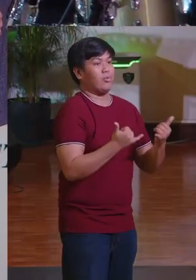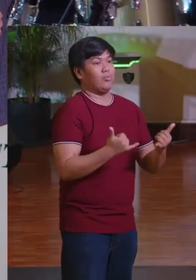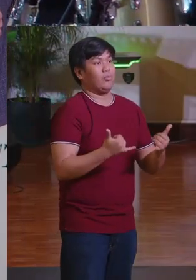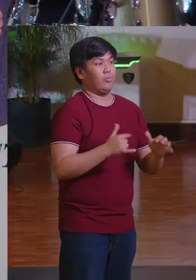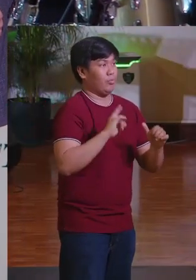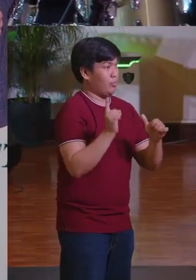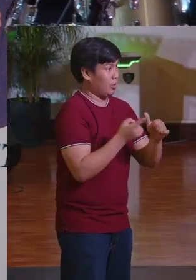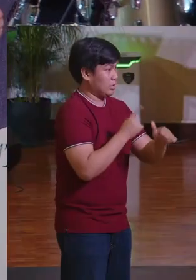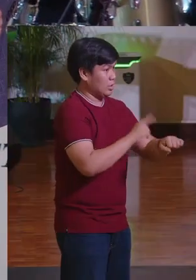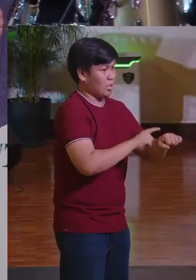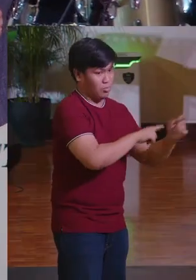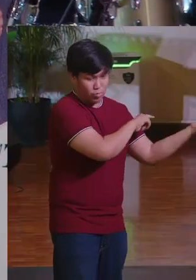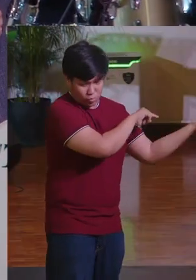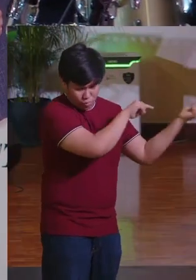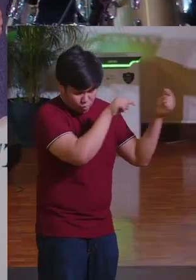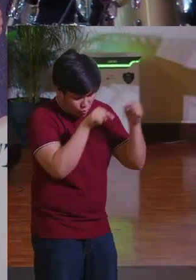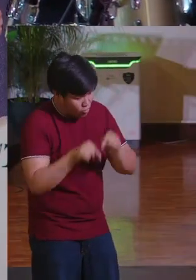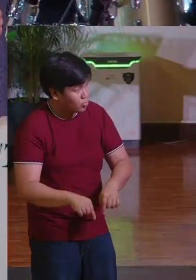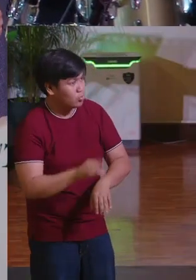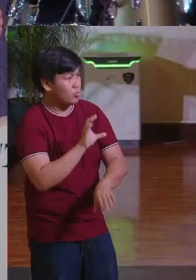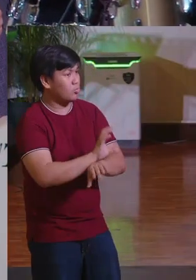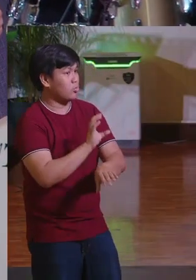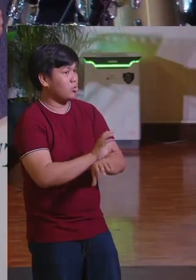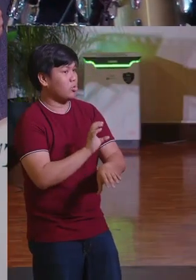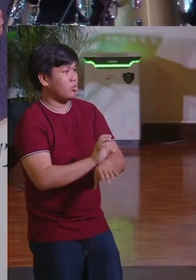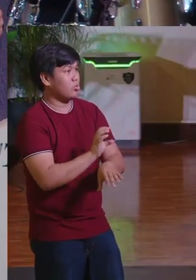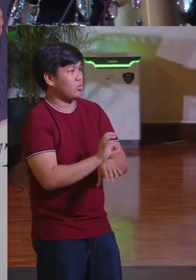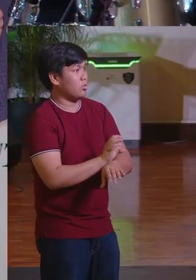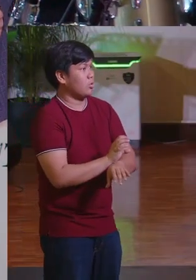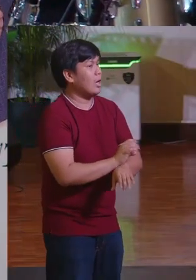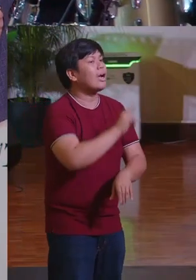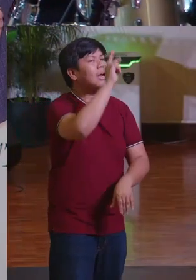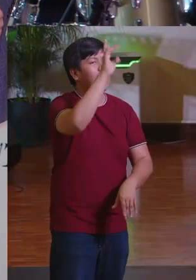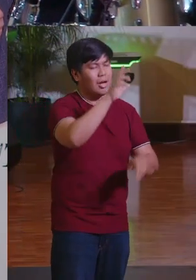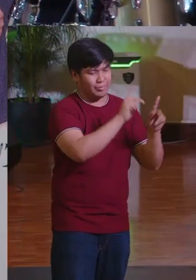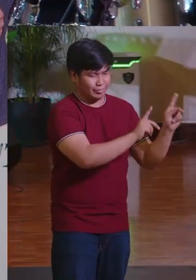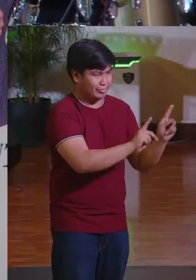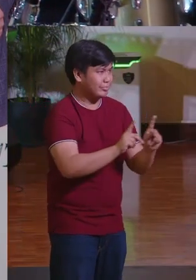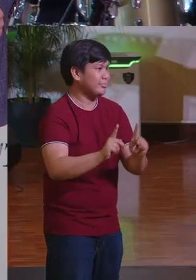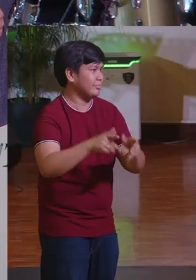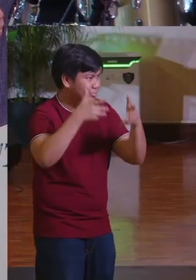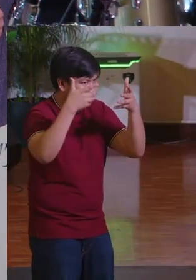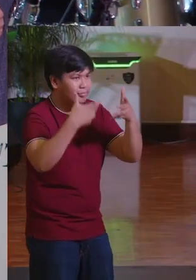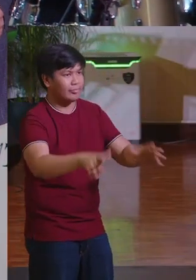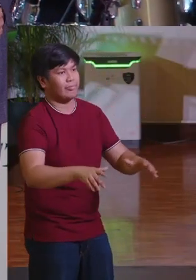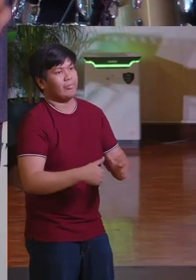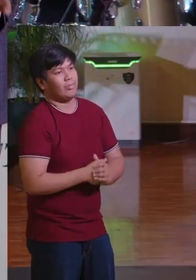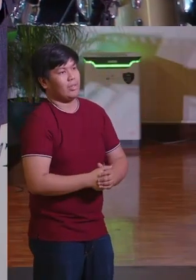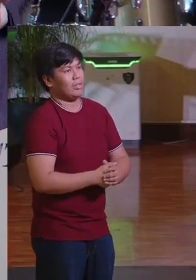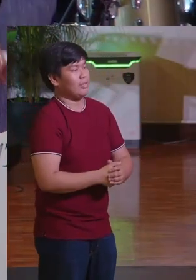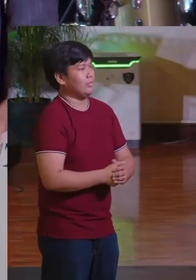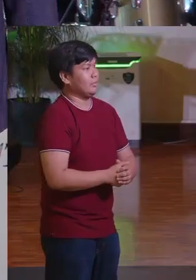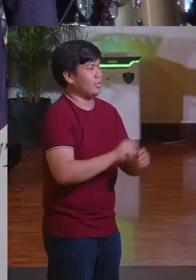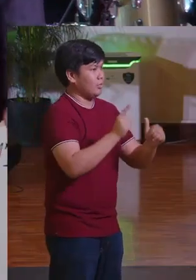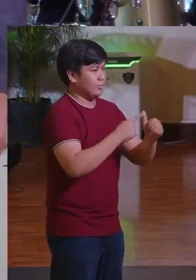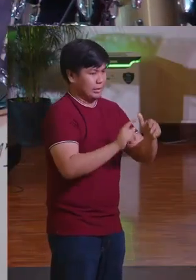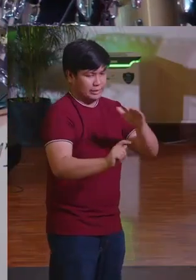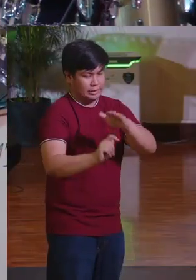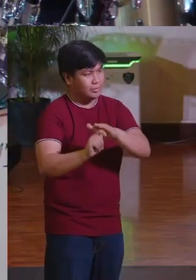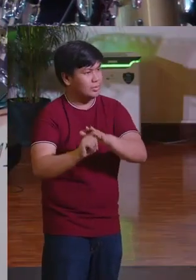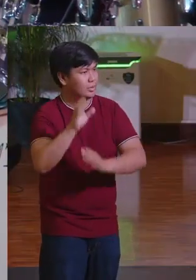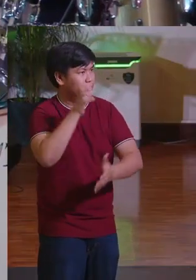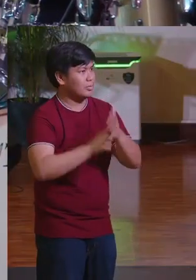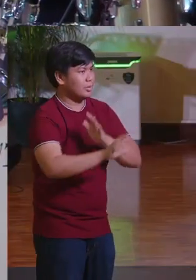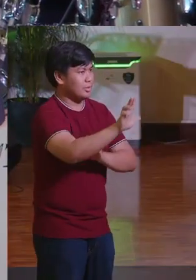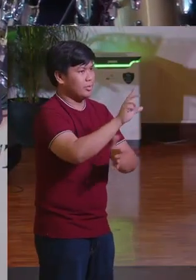kayo. Panginoon, plinano na niya yan, that you are here. Sabi po sa 1 Timothy chapter 2, verse 3 to 4,